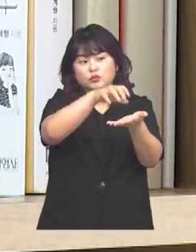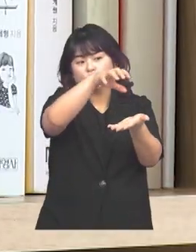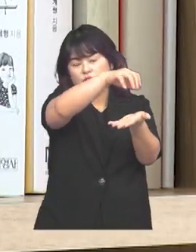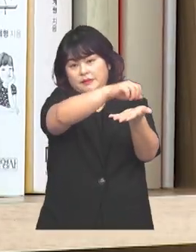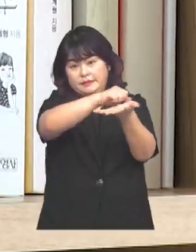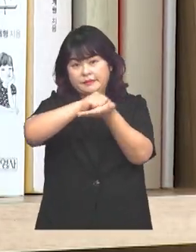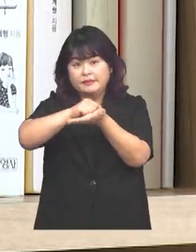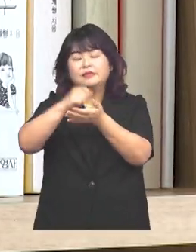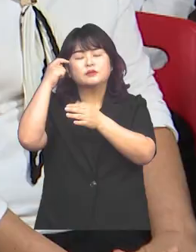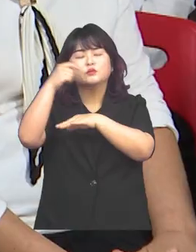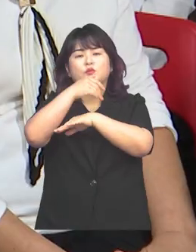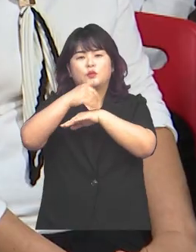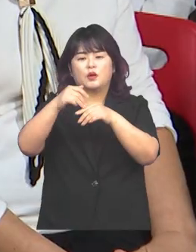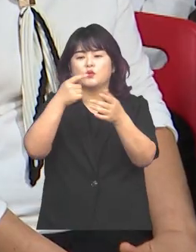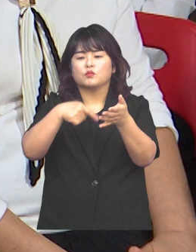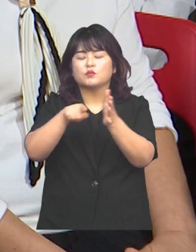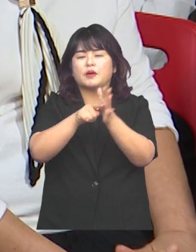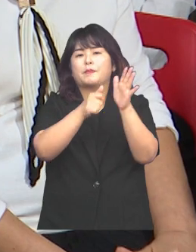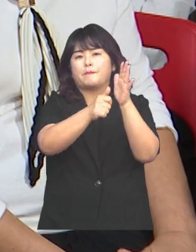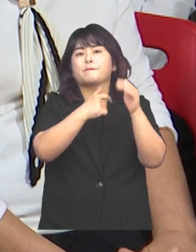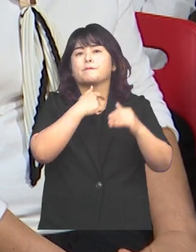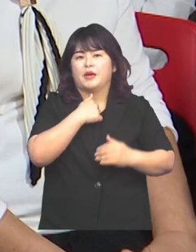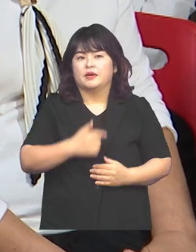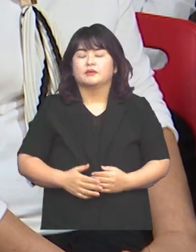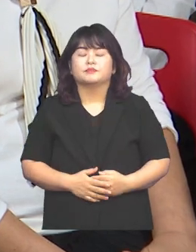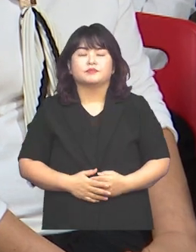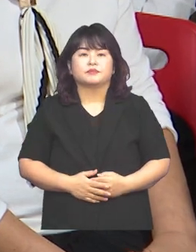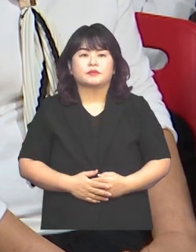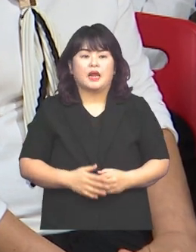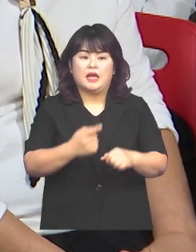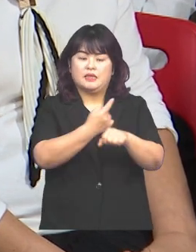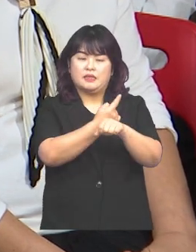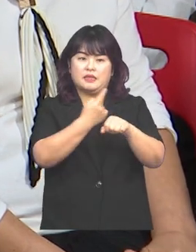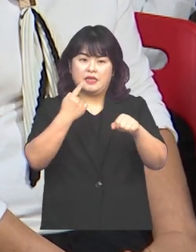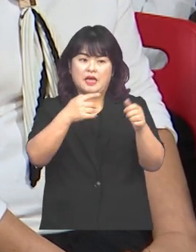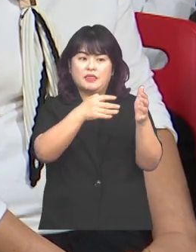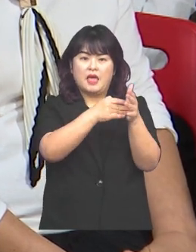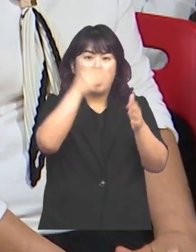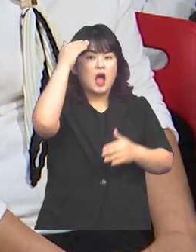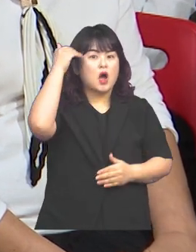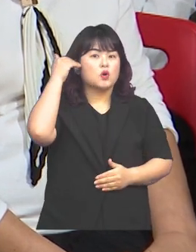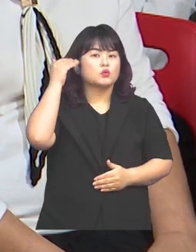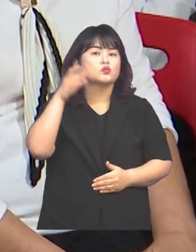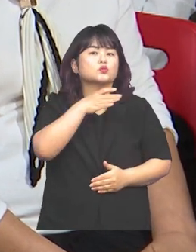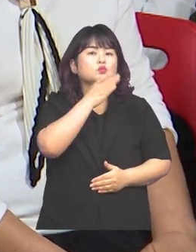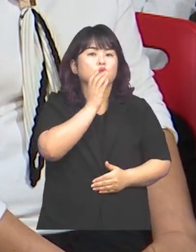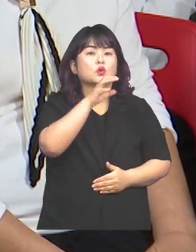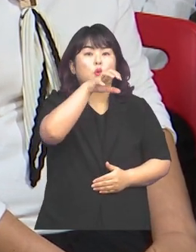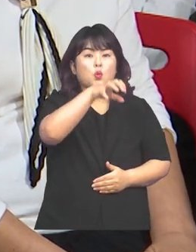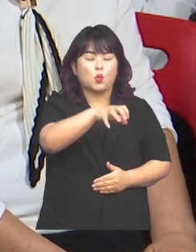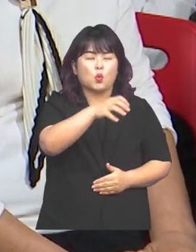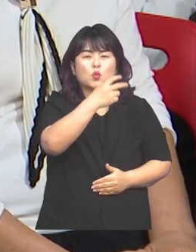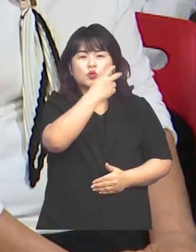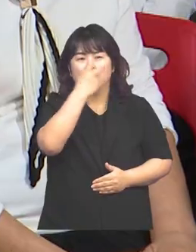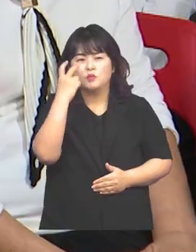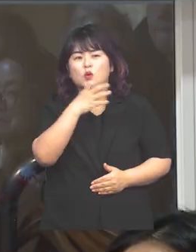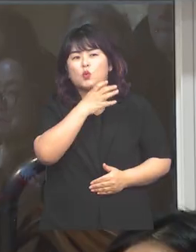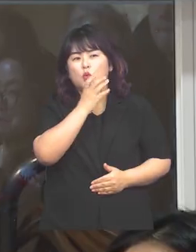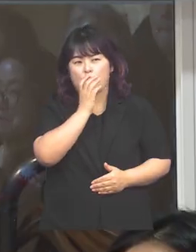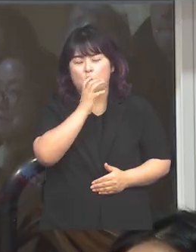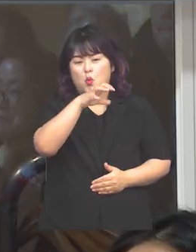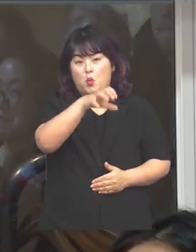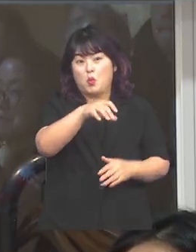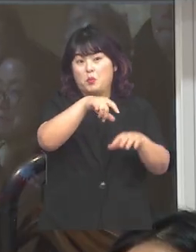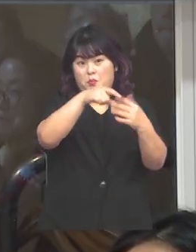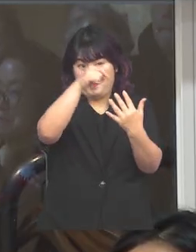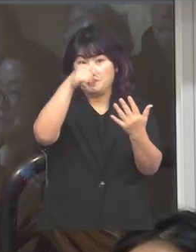방문했다고 말했습니다. 롯데캐슬 에코 1단지 경로당은 지난해 사단법인 대한노인회가 주관한 스마트 경로당